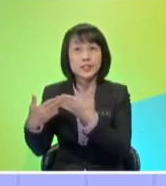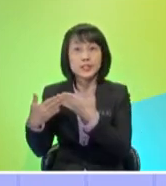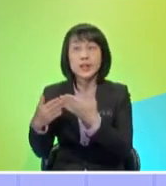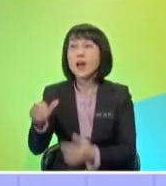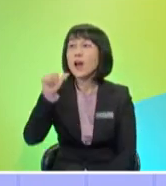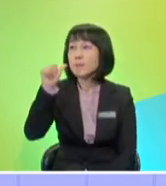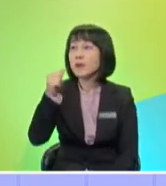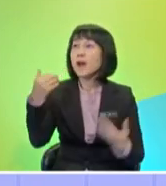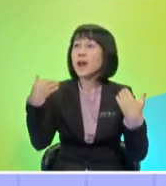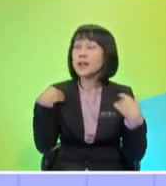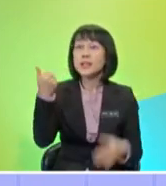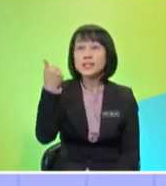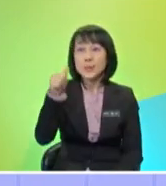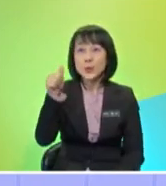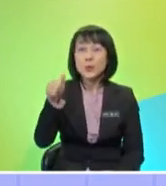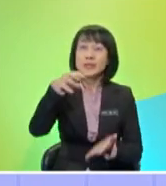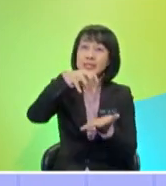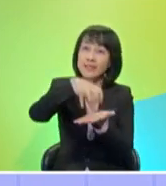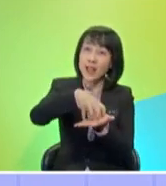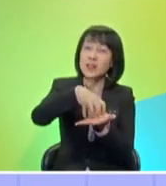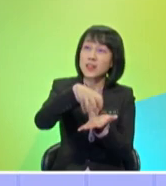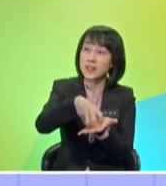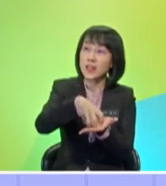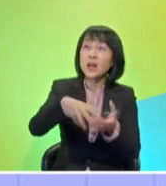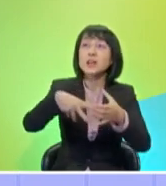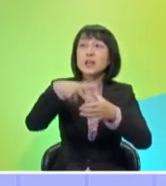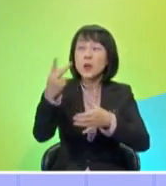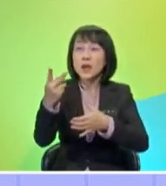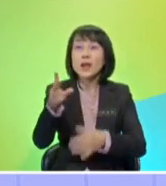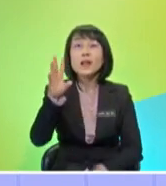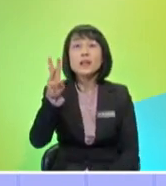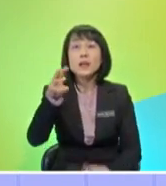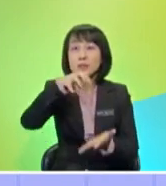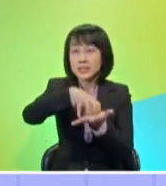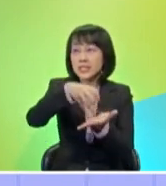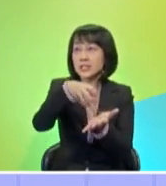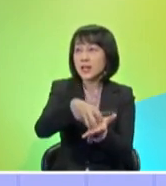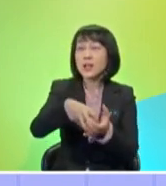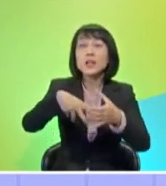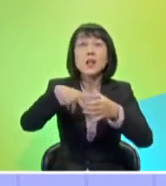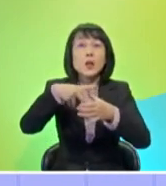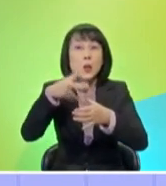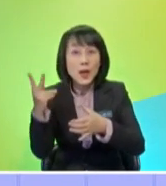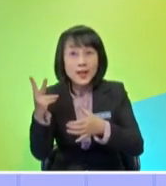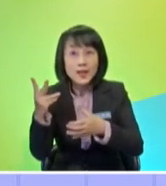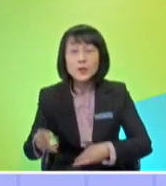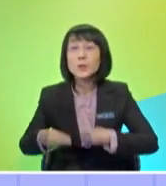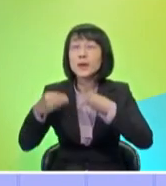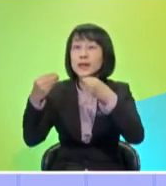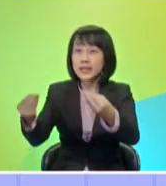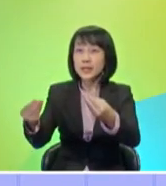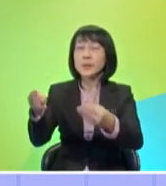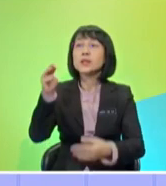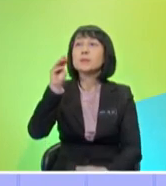mempunyai 10 biji tat. Sedapnya. Dia mengeluarkan 6 biji tat. Keluarkan biji tat untuk diberi kepada Maria.